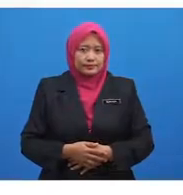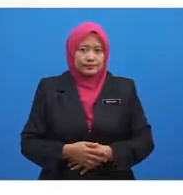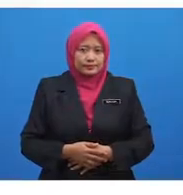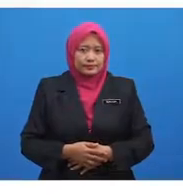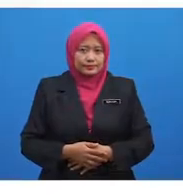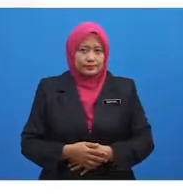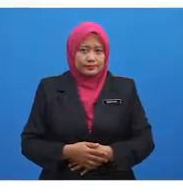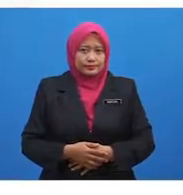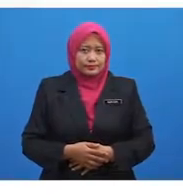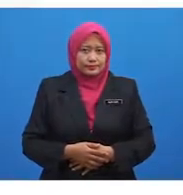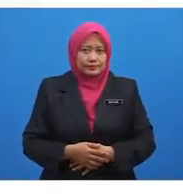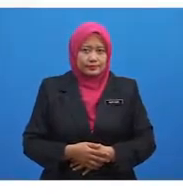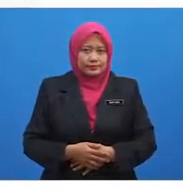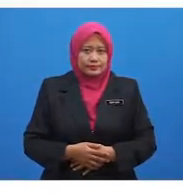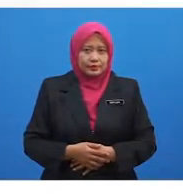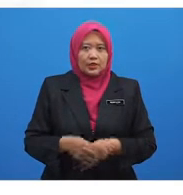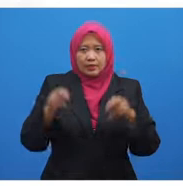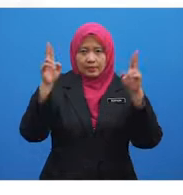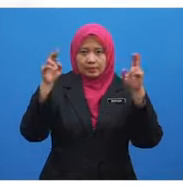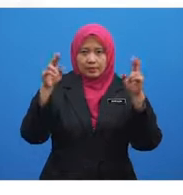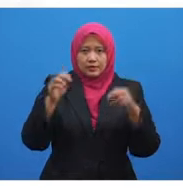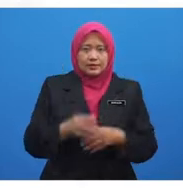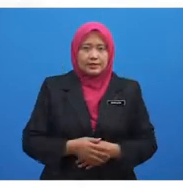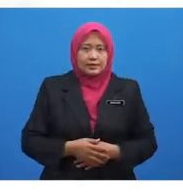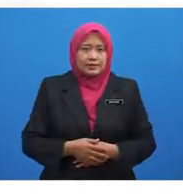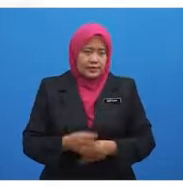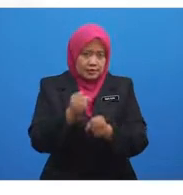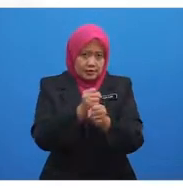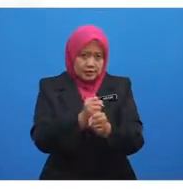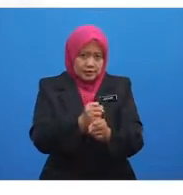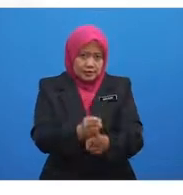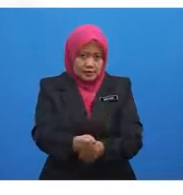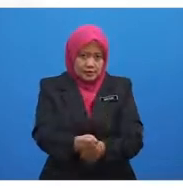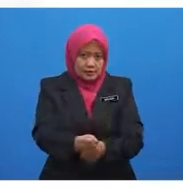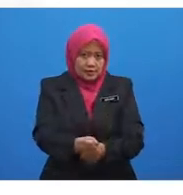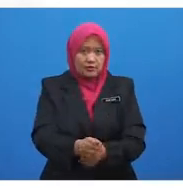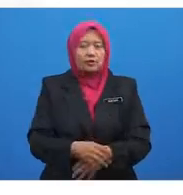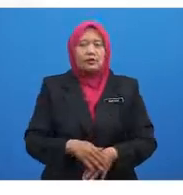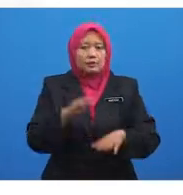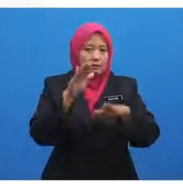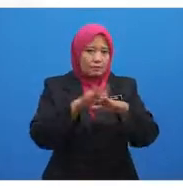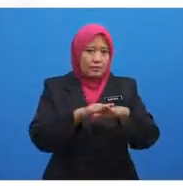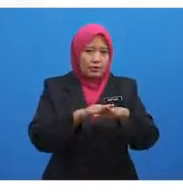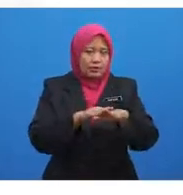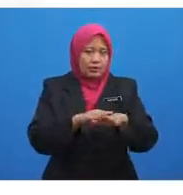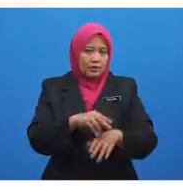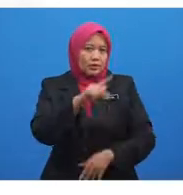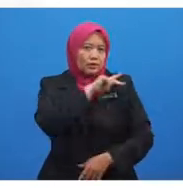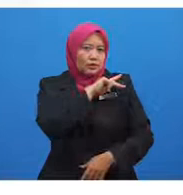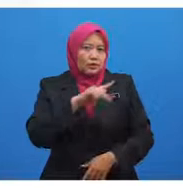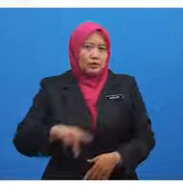Ya, seloka ini bertemakan sindiran terhadap pemerintah yang mengutamakan kepentingan